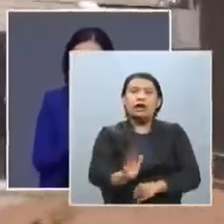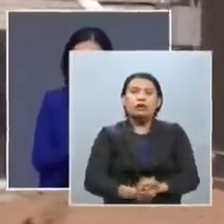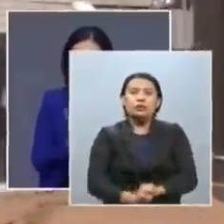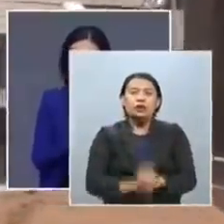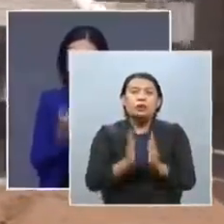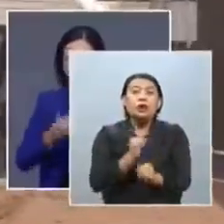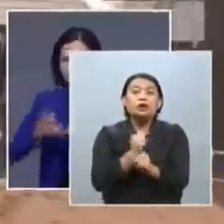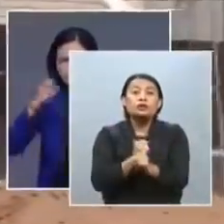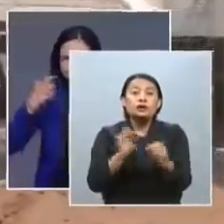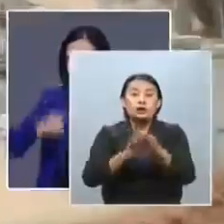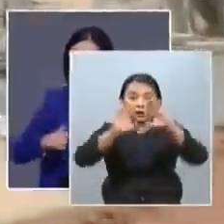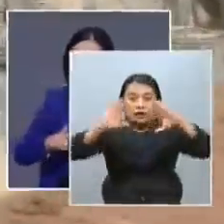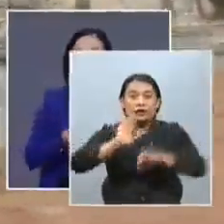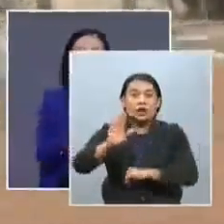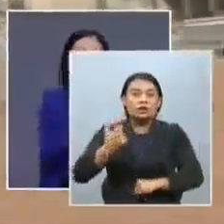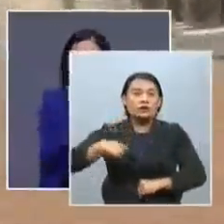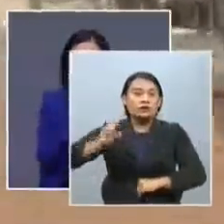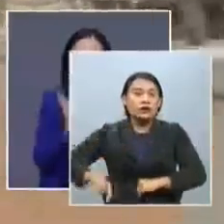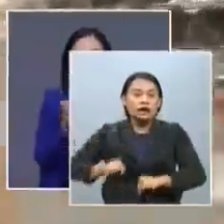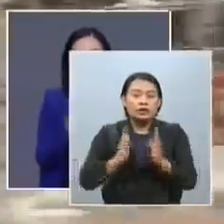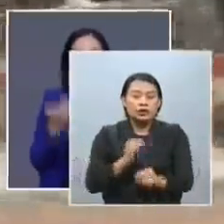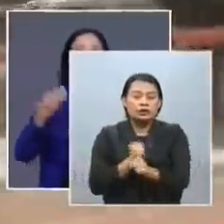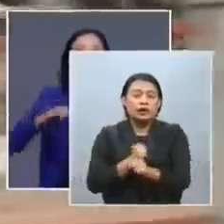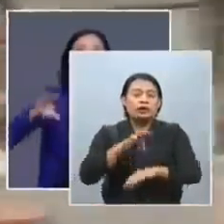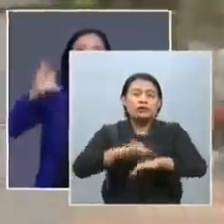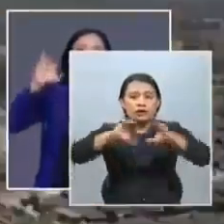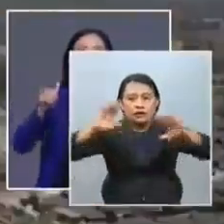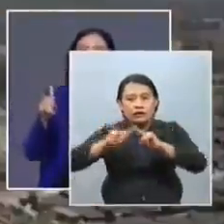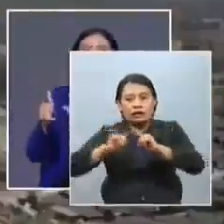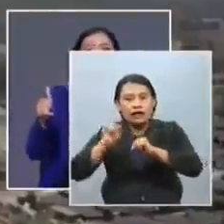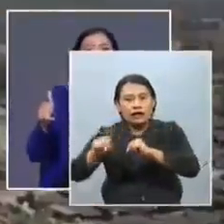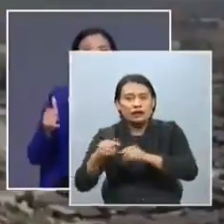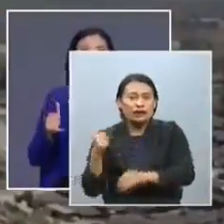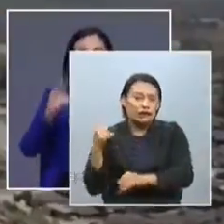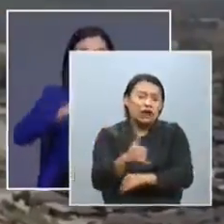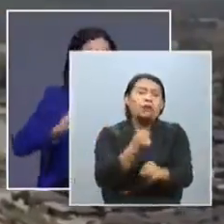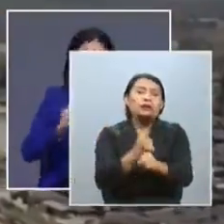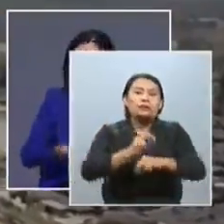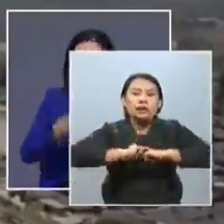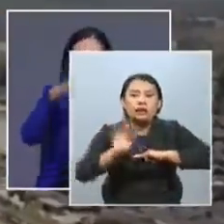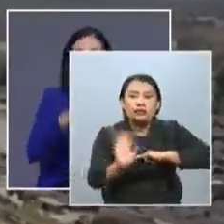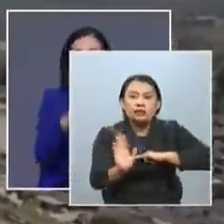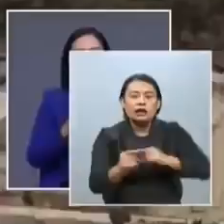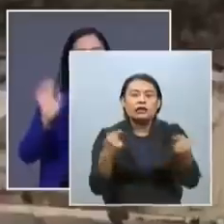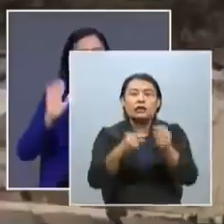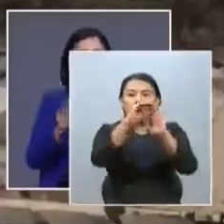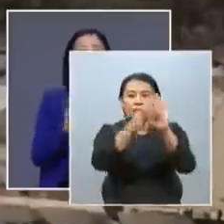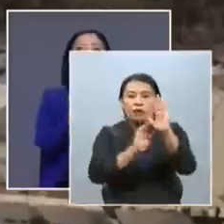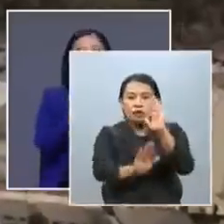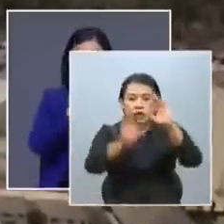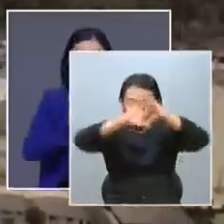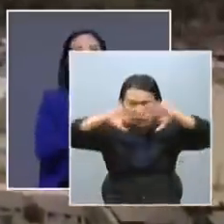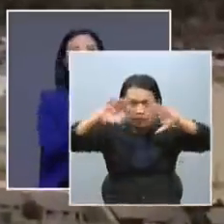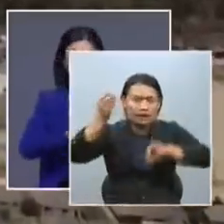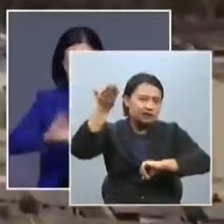การของศาลนะครับเพราะเหล่าข้าราชการเหล่านั้นไม่ได้เป็นคนไปสร้างเองนะครับเป็นเรื่องของนโยบายของรัฐบาลในช่วงที่ผ่าน